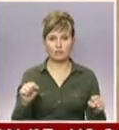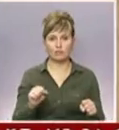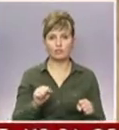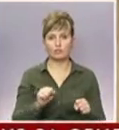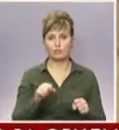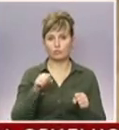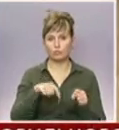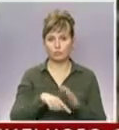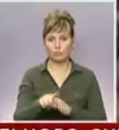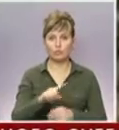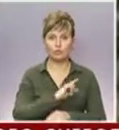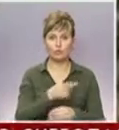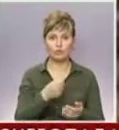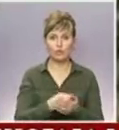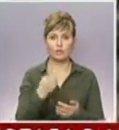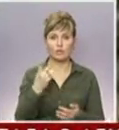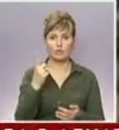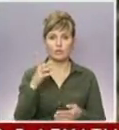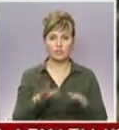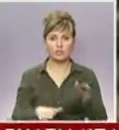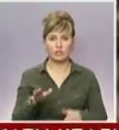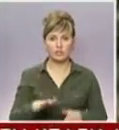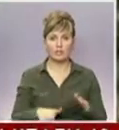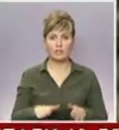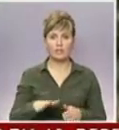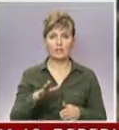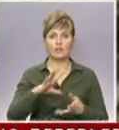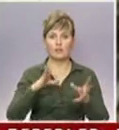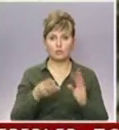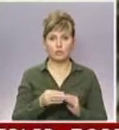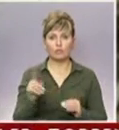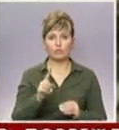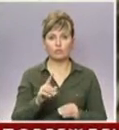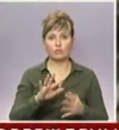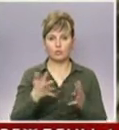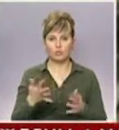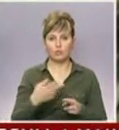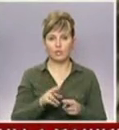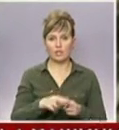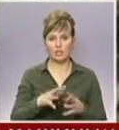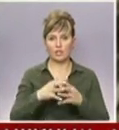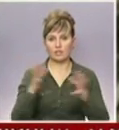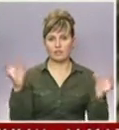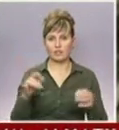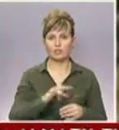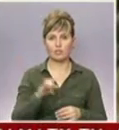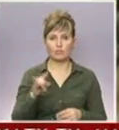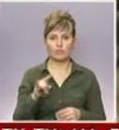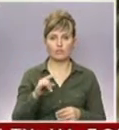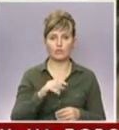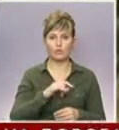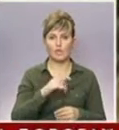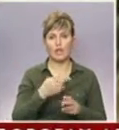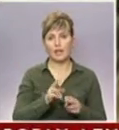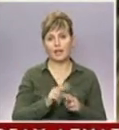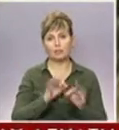сработало самодельное взрывное устройство мощностью до 1 килограмма в тротиловом эквиваленте, в результате чего произошло